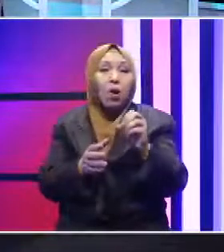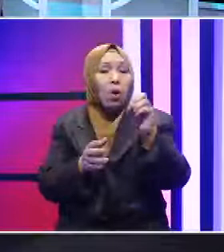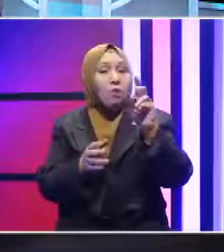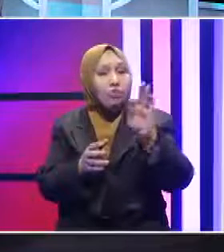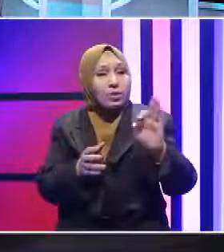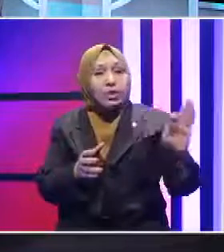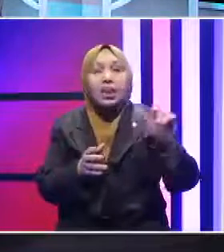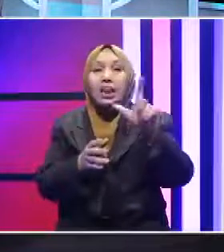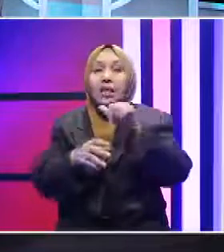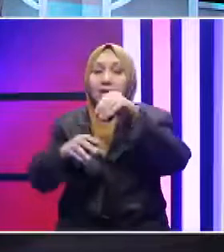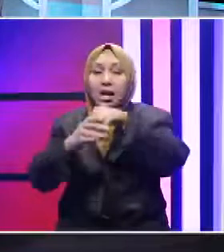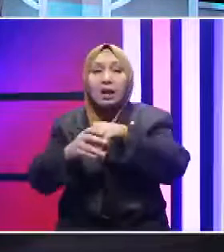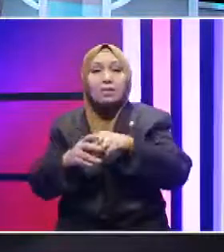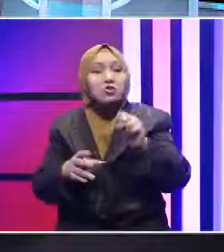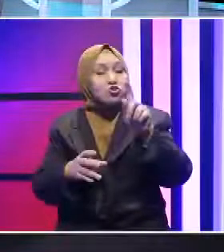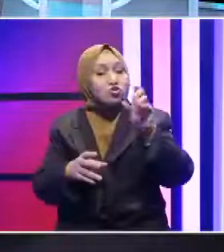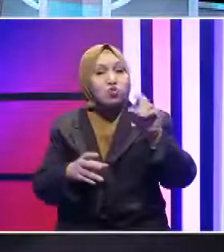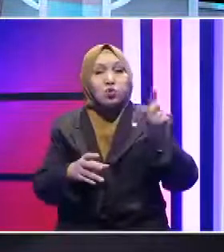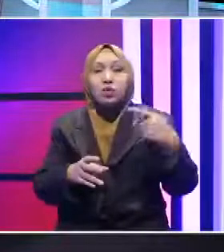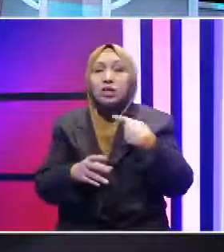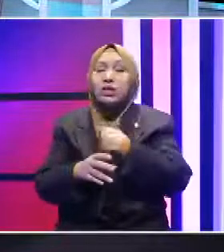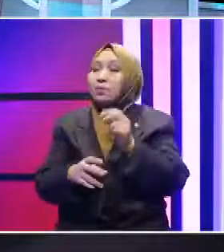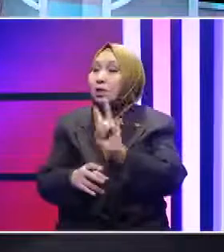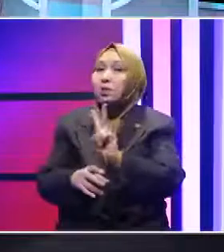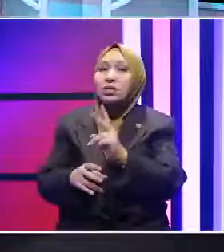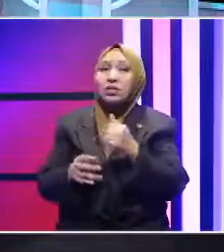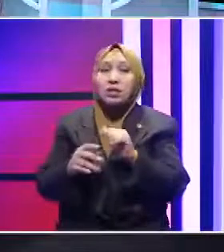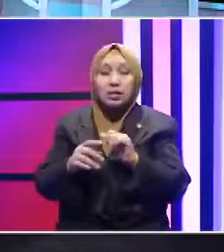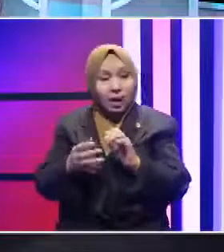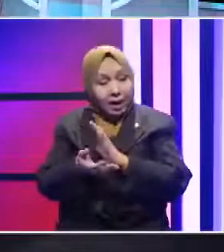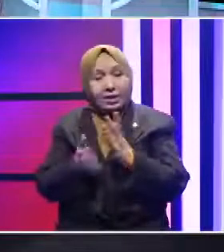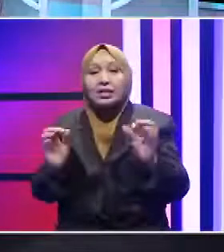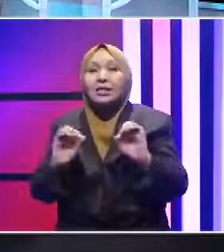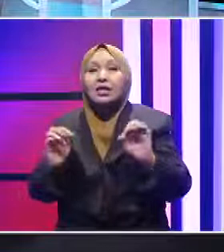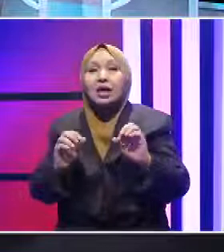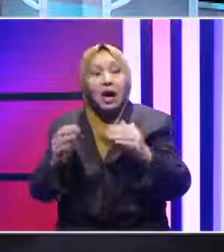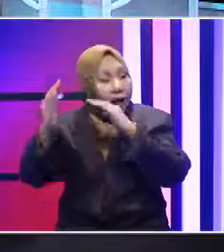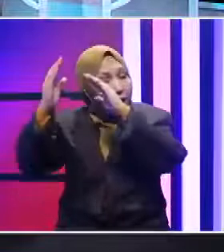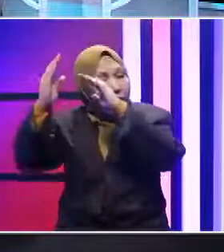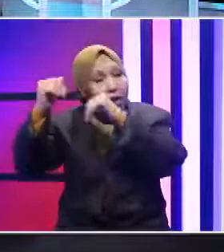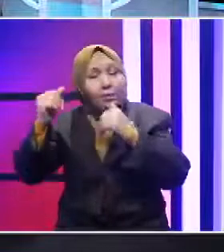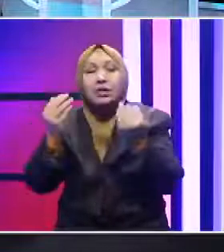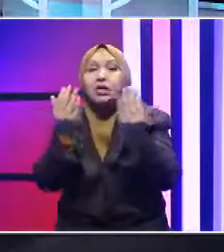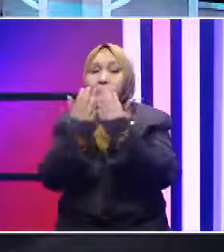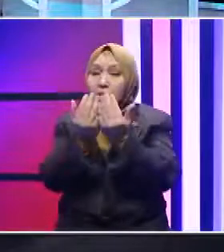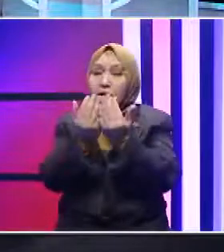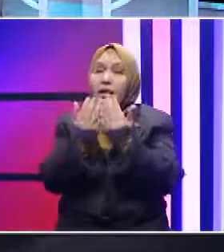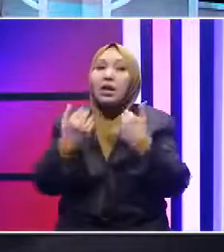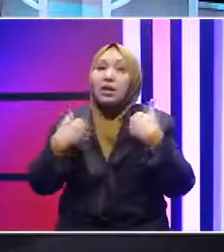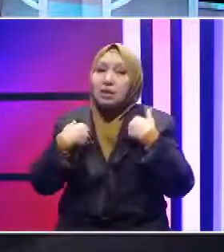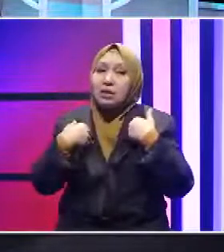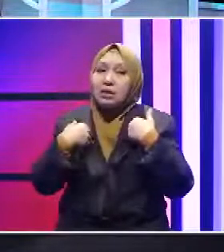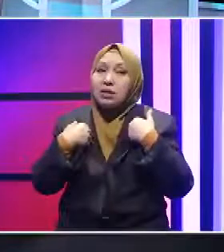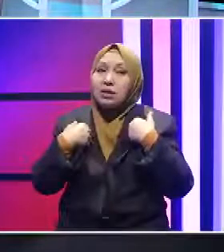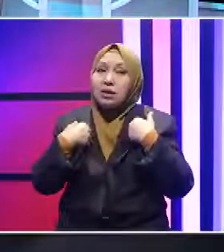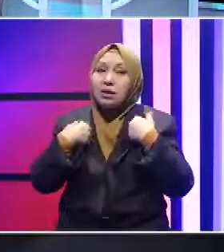dalam studio. Subhanallah. Dan kalau sekarang ni kita berdua je kan. Betul. Tuan-tuan berada kat rumah tapi harapnya kita doakan ada kita